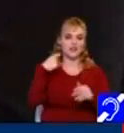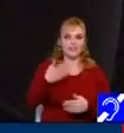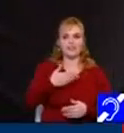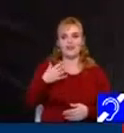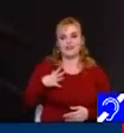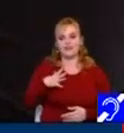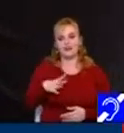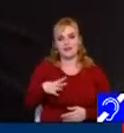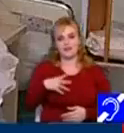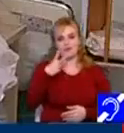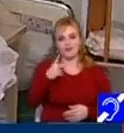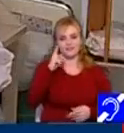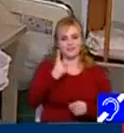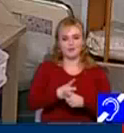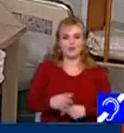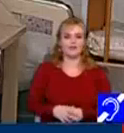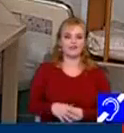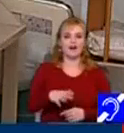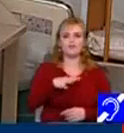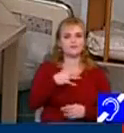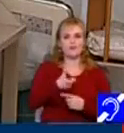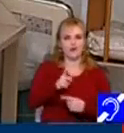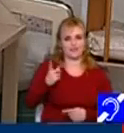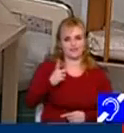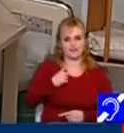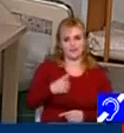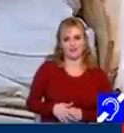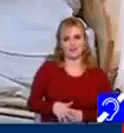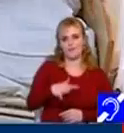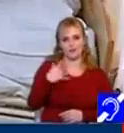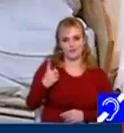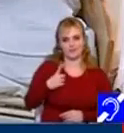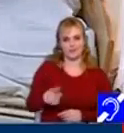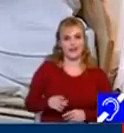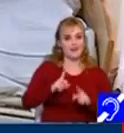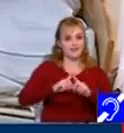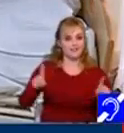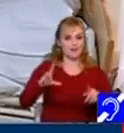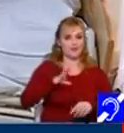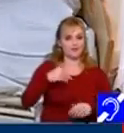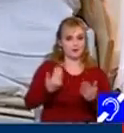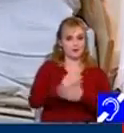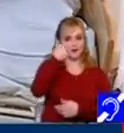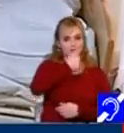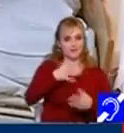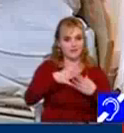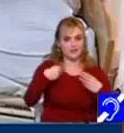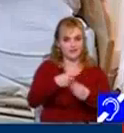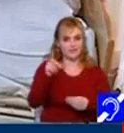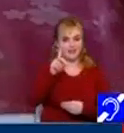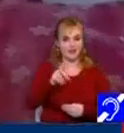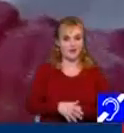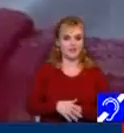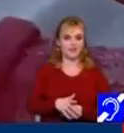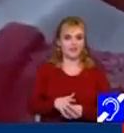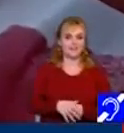nerăbdare să-și vadă surioara. A fost foarte așteptată. Foarte mult. Deosebit a fost anul nou și pentru familia Zelenkov, doar